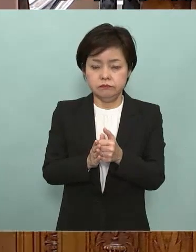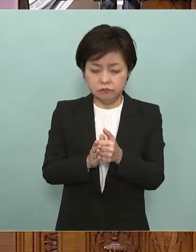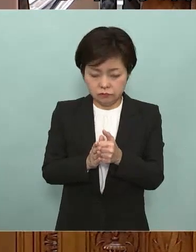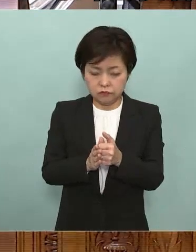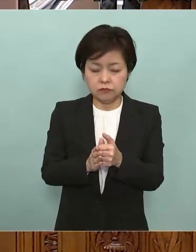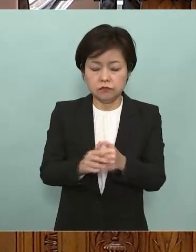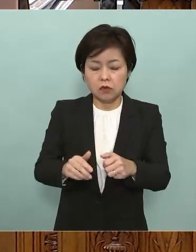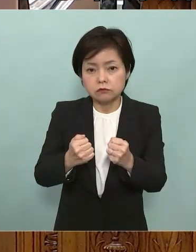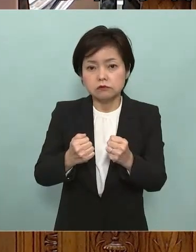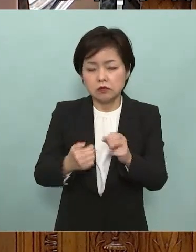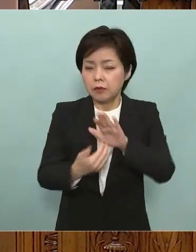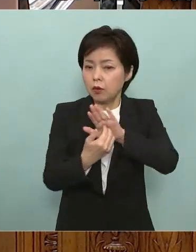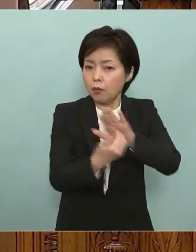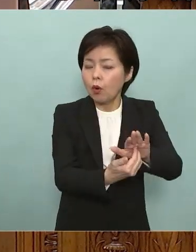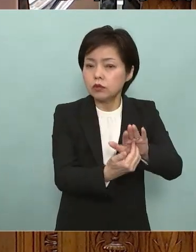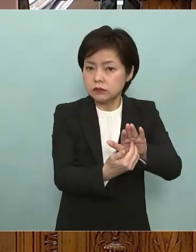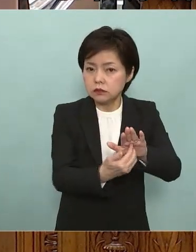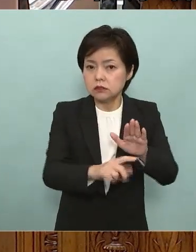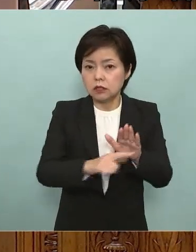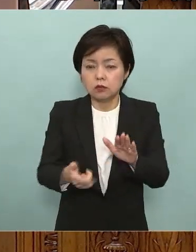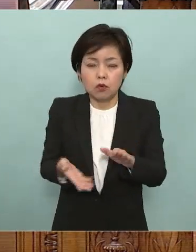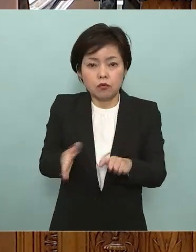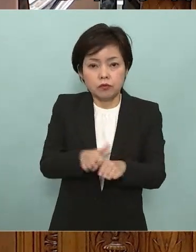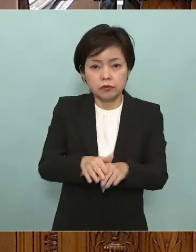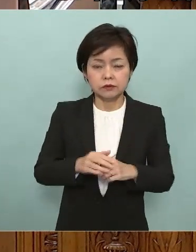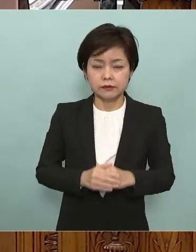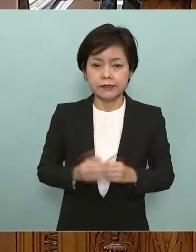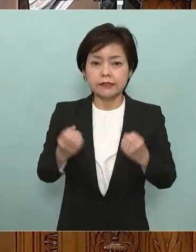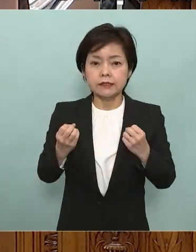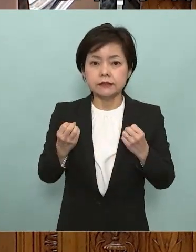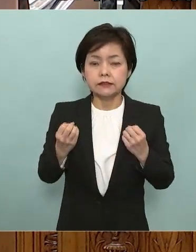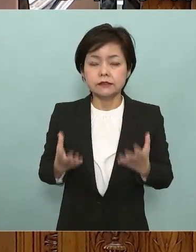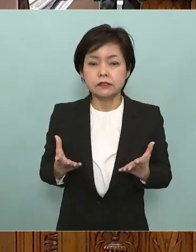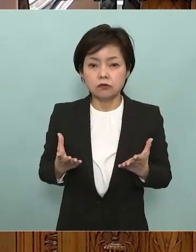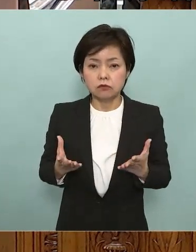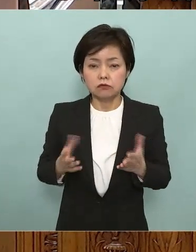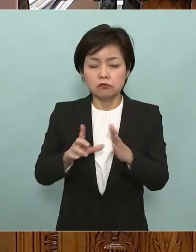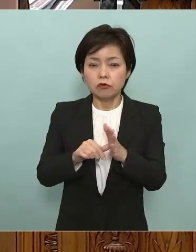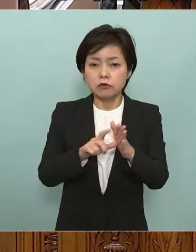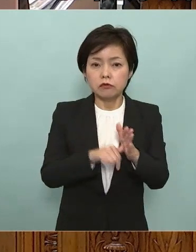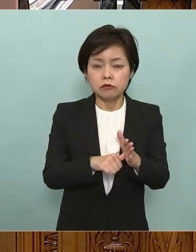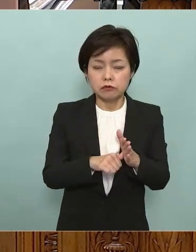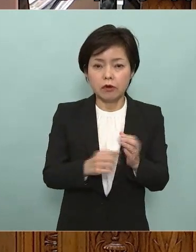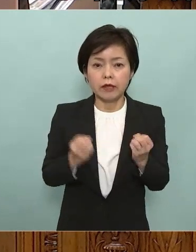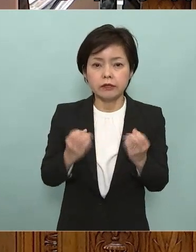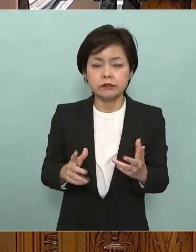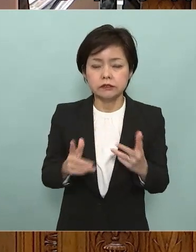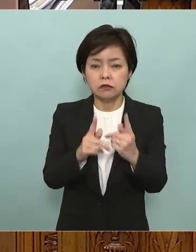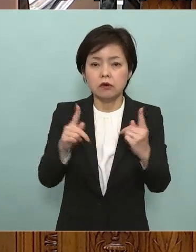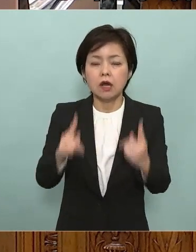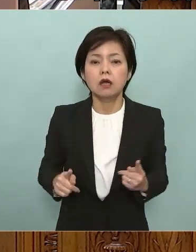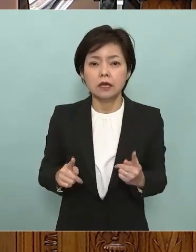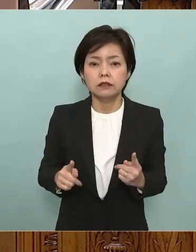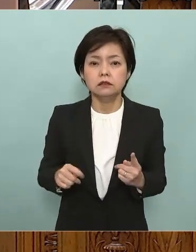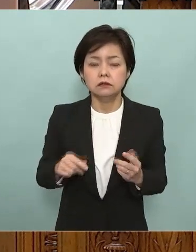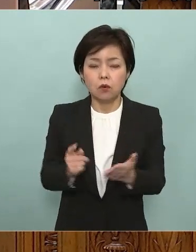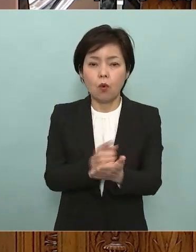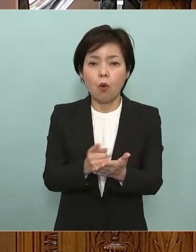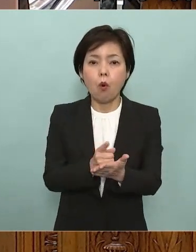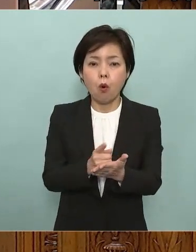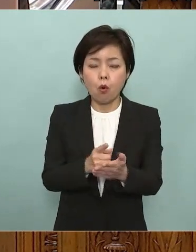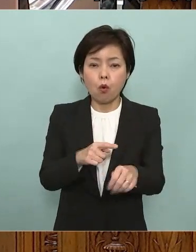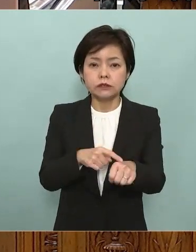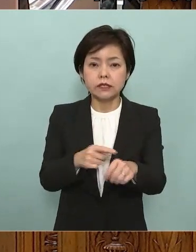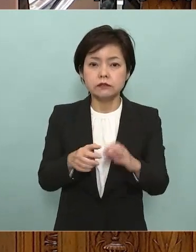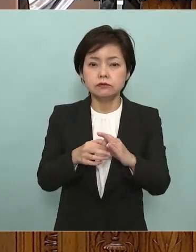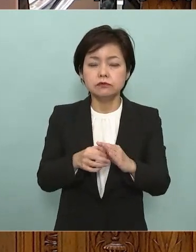定されています。その時々の最新の課題と環境政策の方向性について、これ